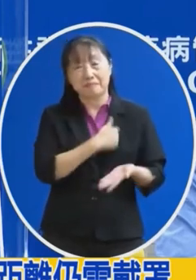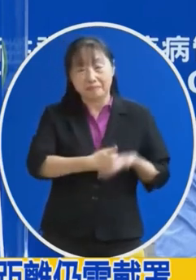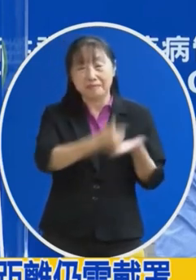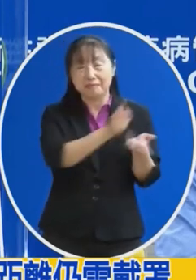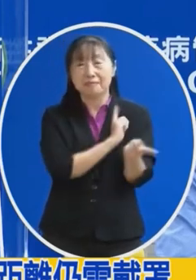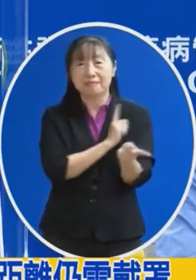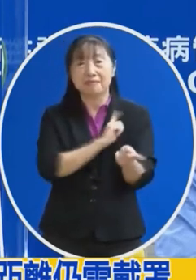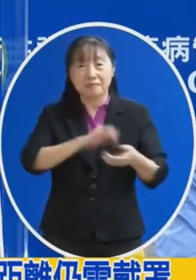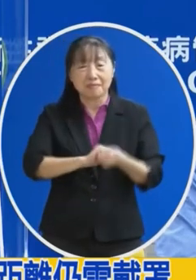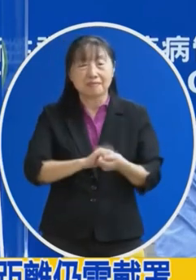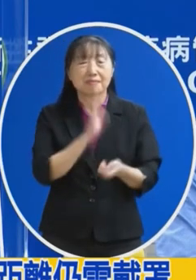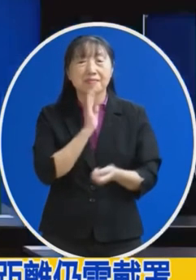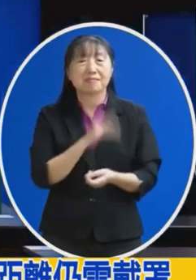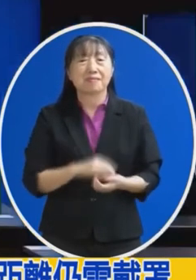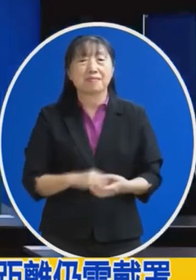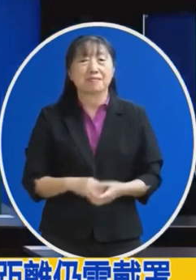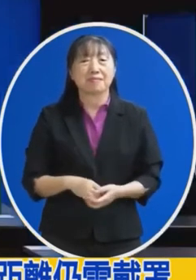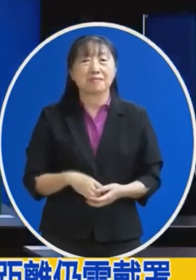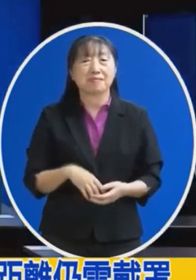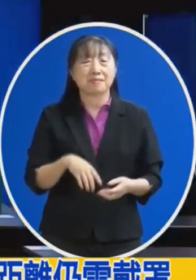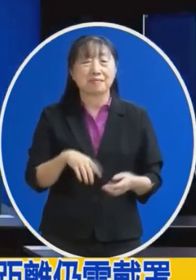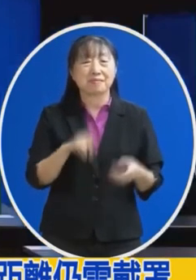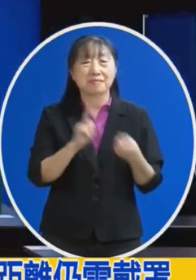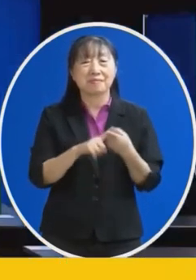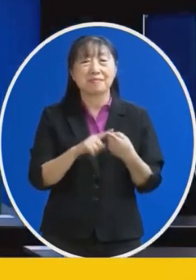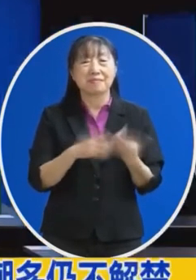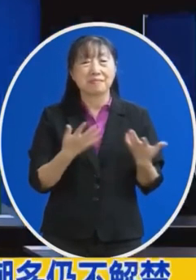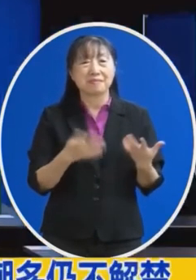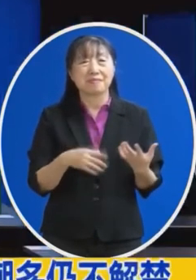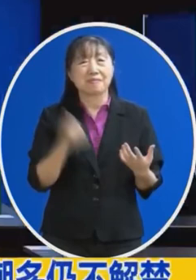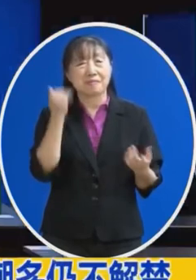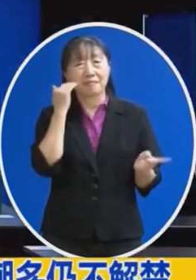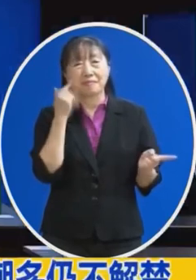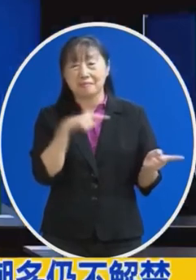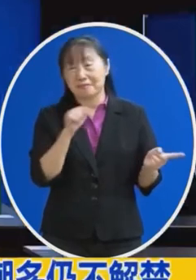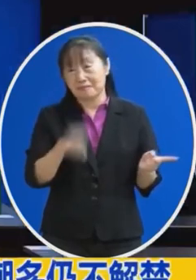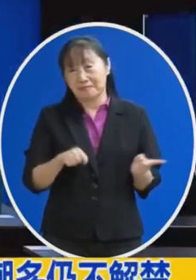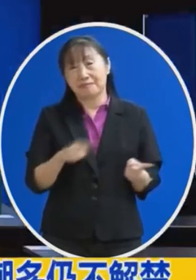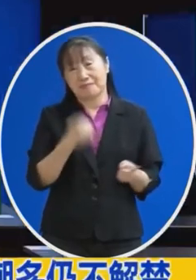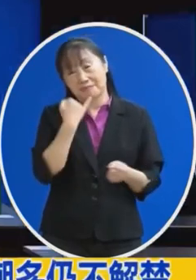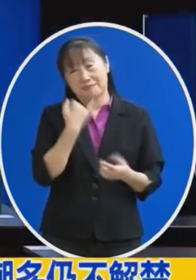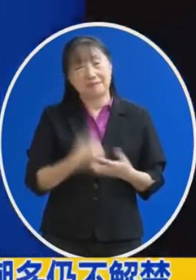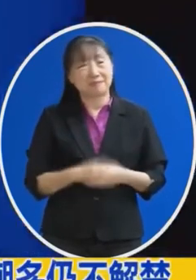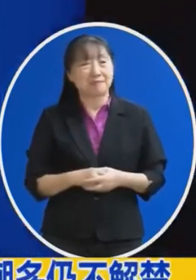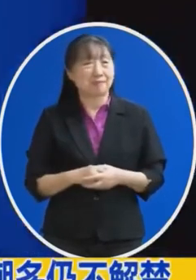的意愿。那兼职也要我准才行了哈。